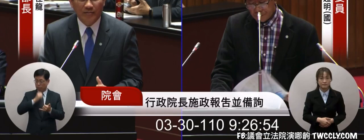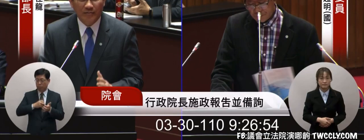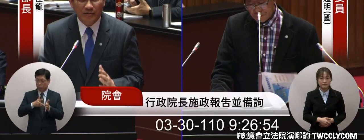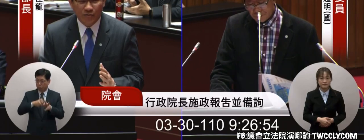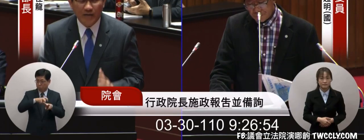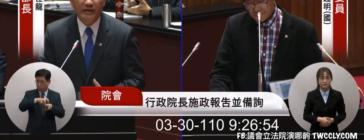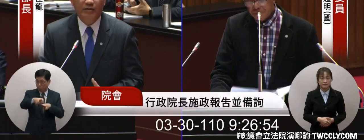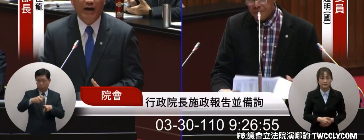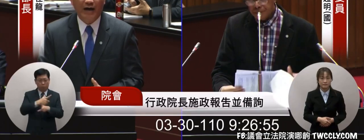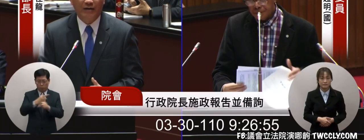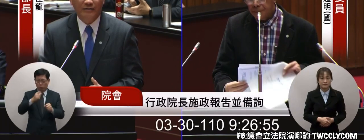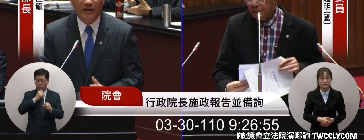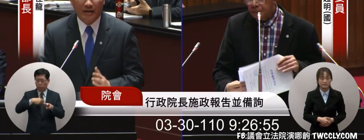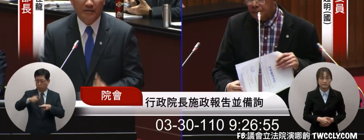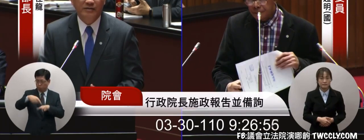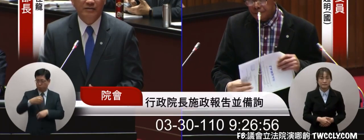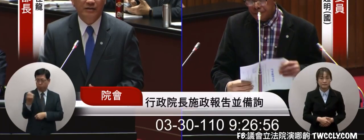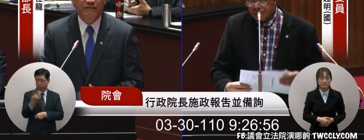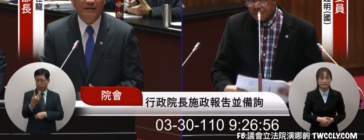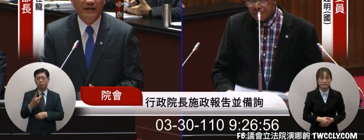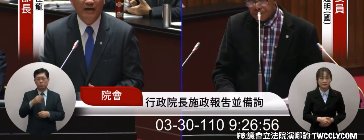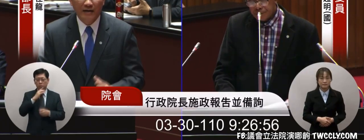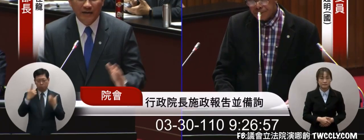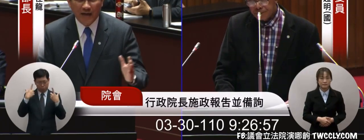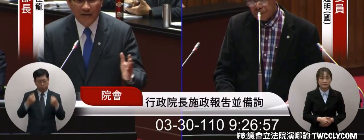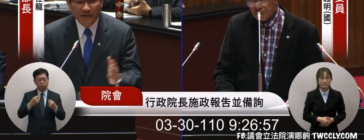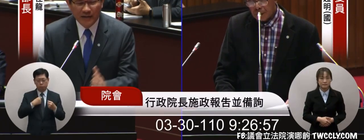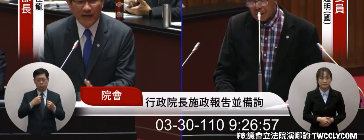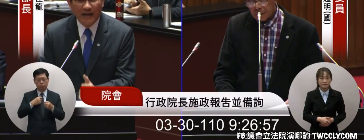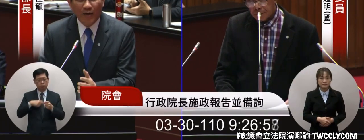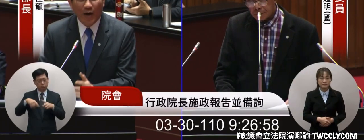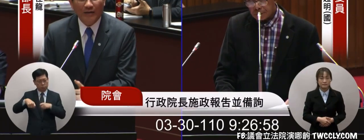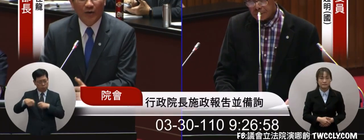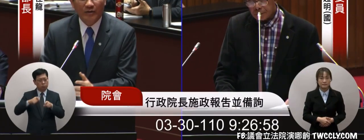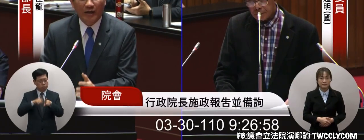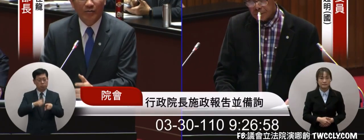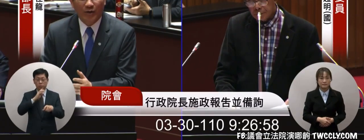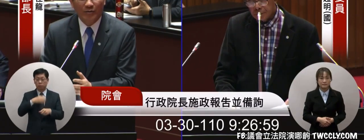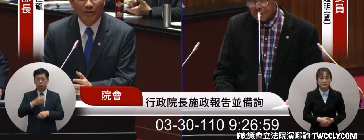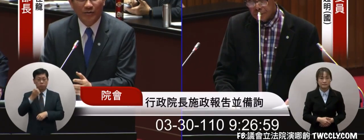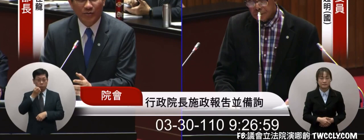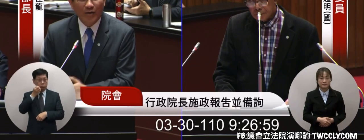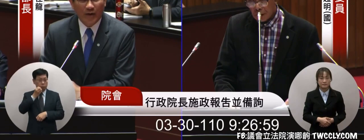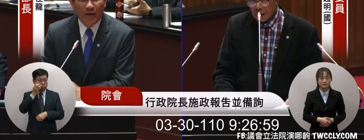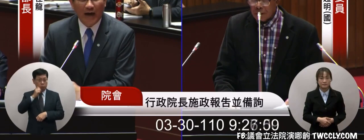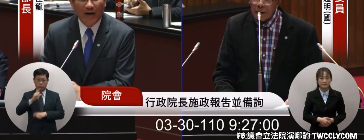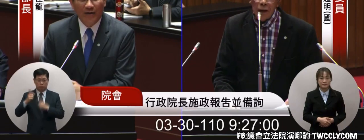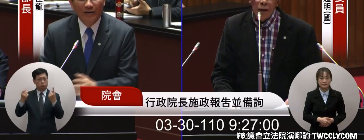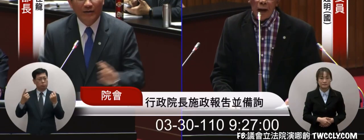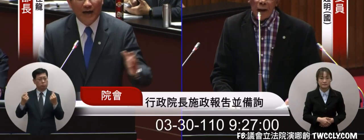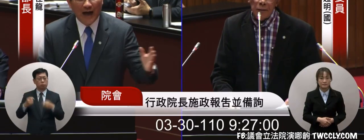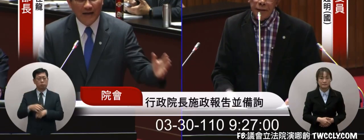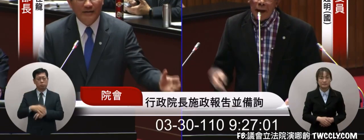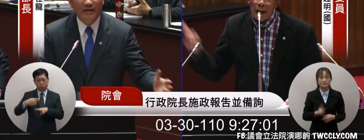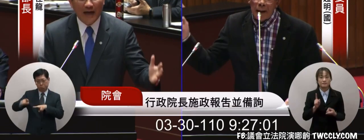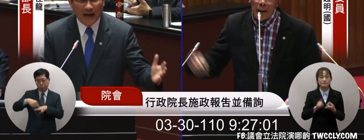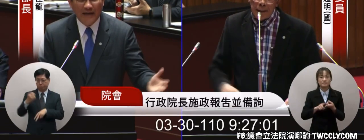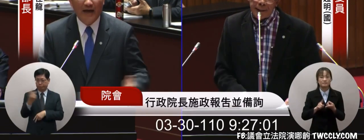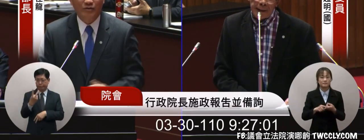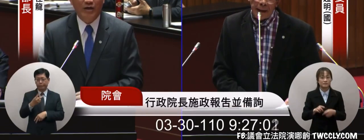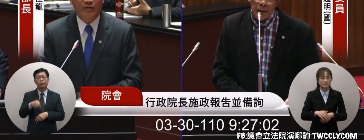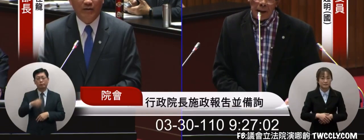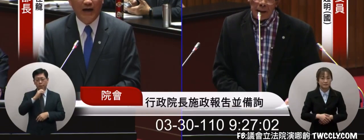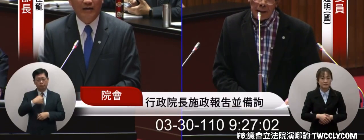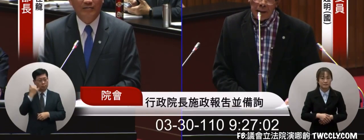雙雙線化齁這個也是政策方向那現在連花東鐵路都雙軌化齁那海線當然